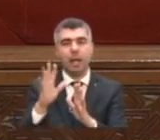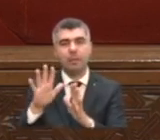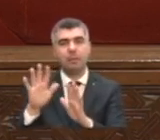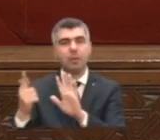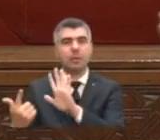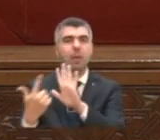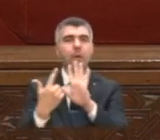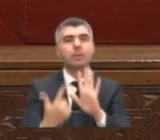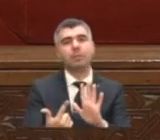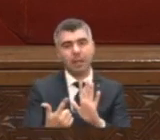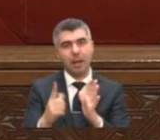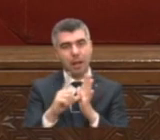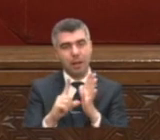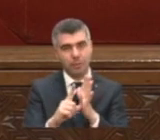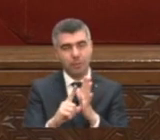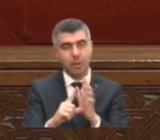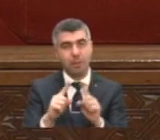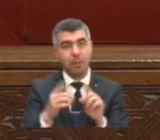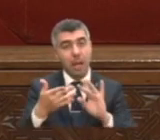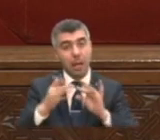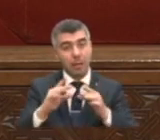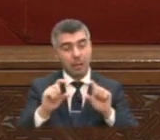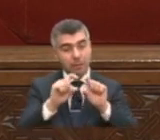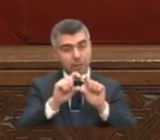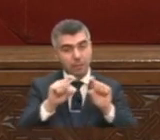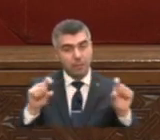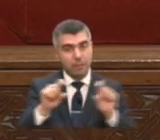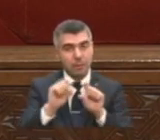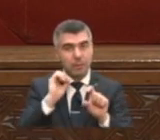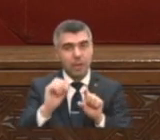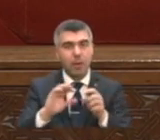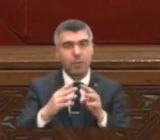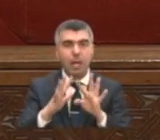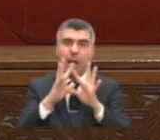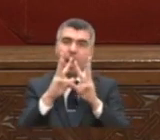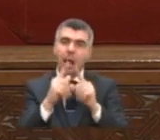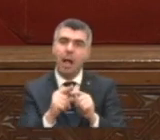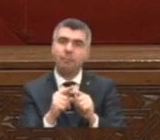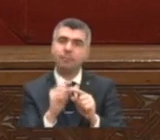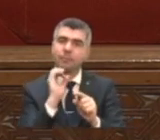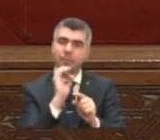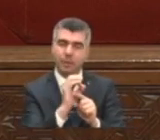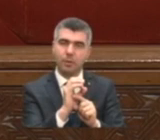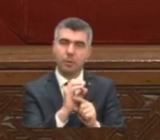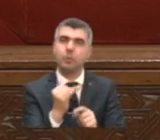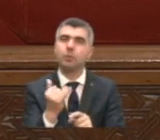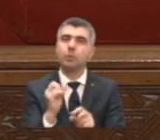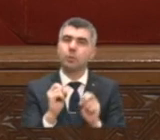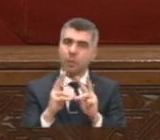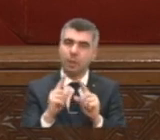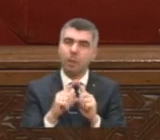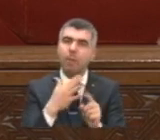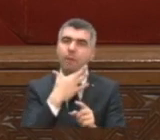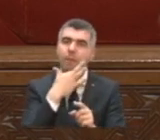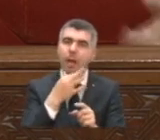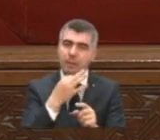2-18577. ما المنصة تاع رخص فقط هي آلية ديال الرقمنة تسمح للتبسيط